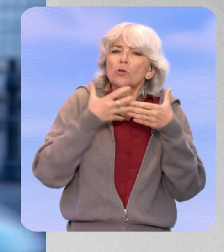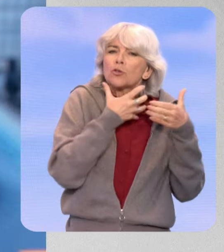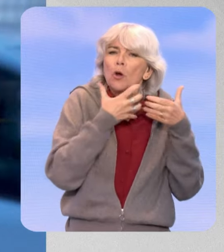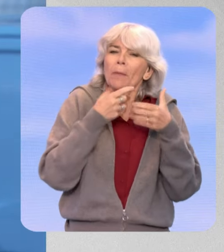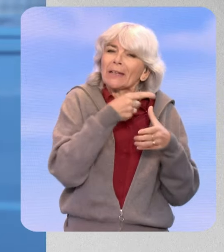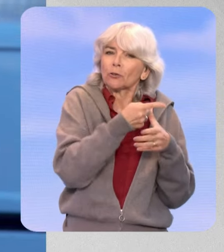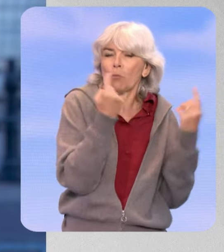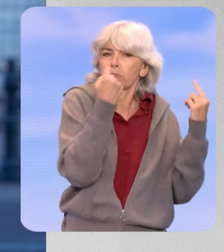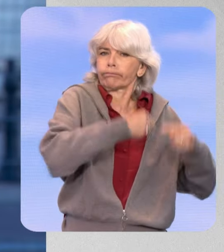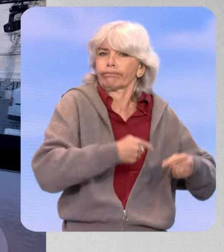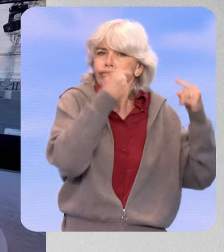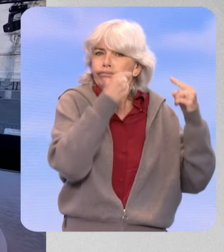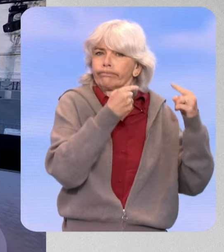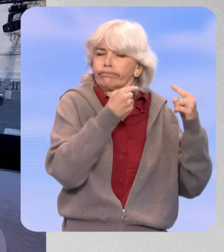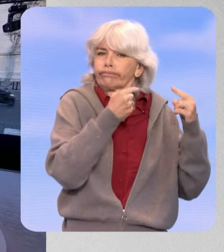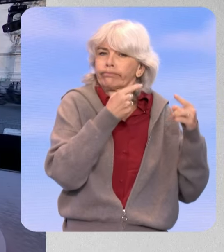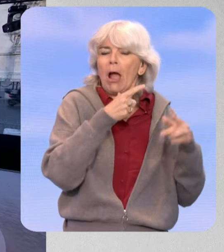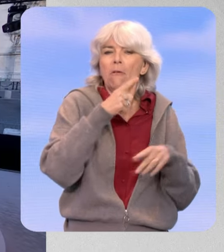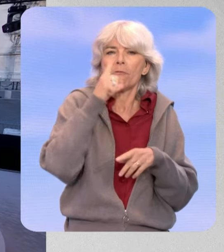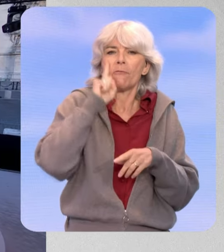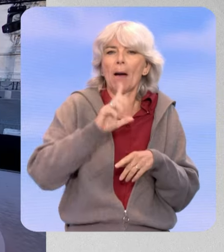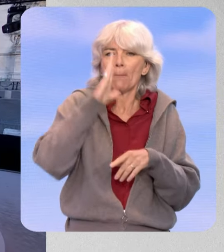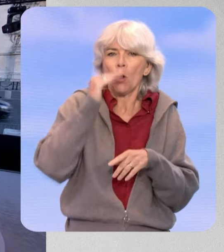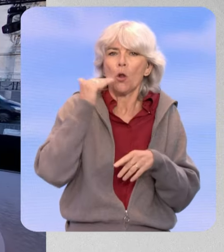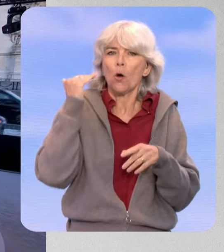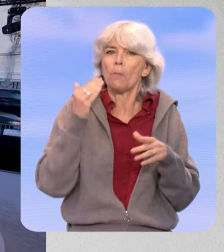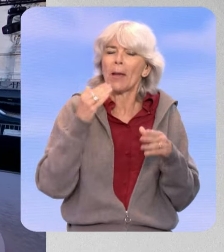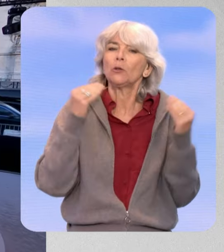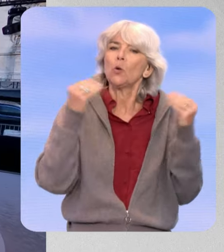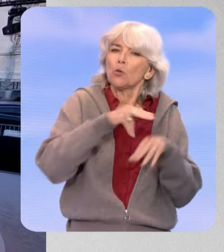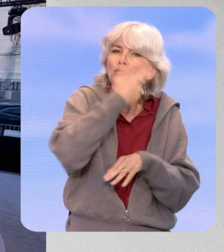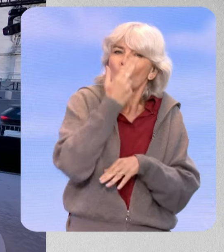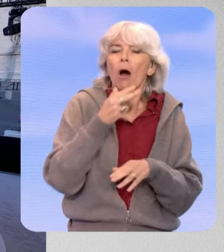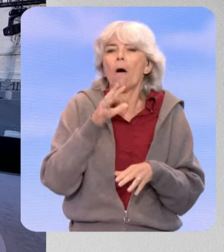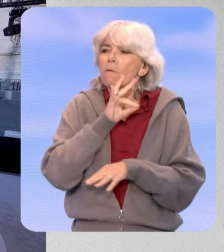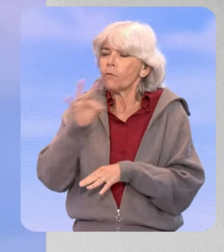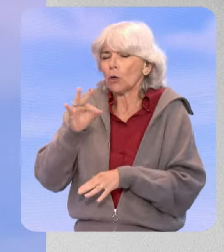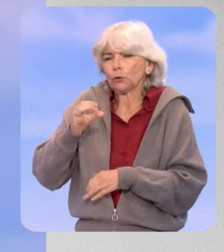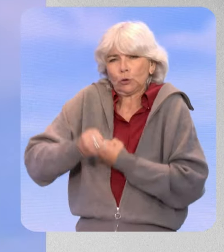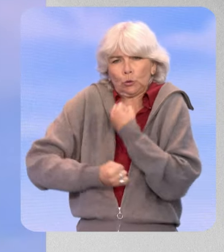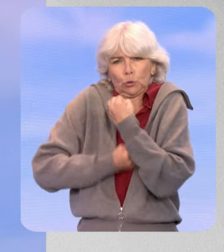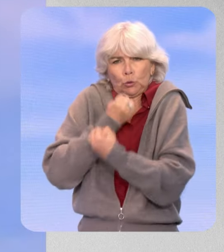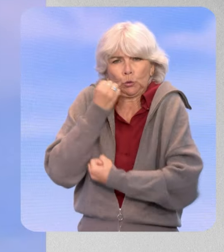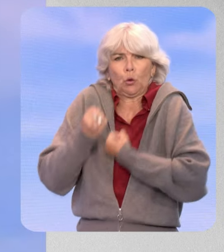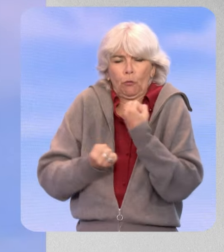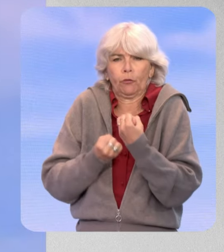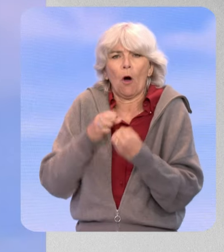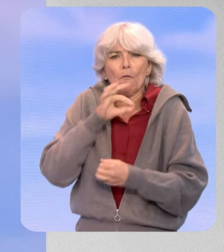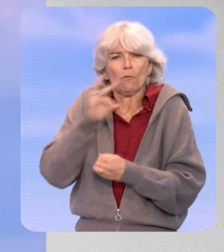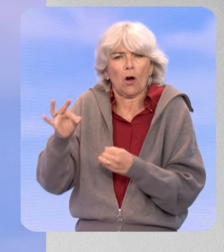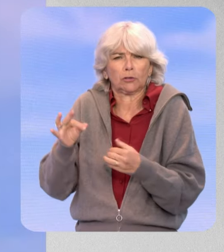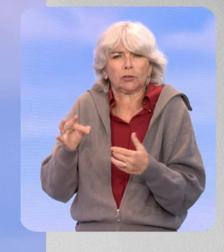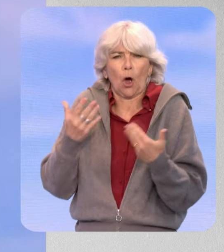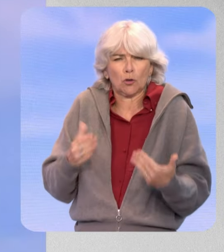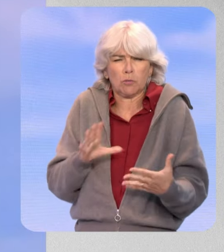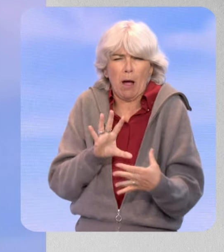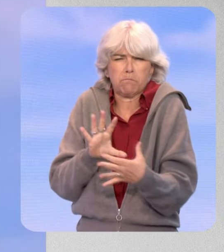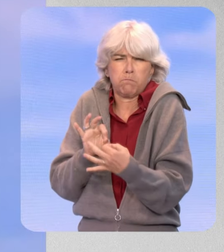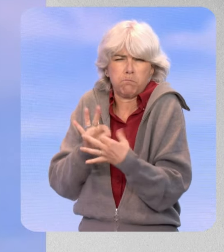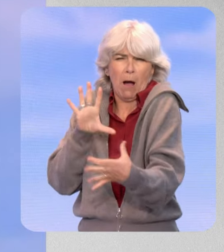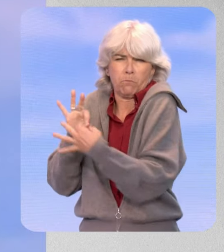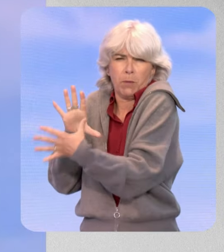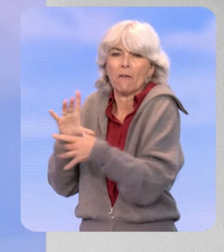était l'adversaire désigné de Marine Le Pen, notamment dans les Hauts-de-France? La France est meurtrie aujourd'hui, les Français sont divisés. Il y a beaucoup